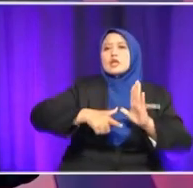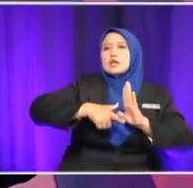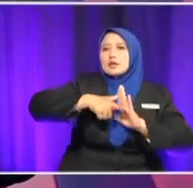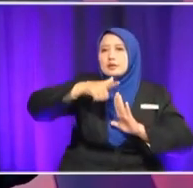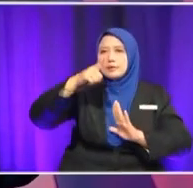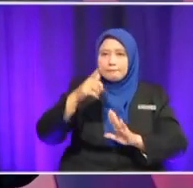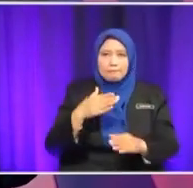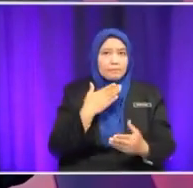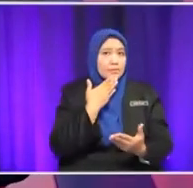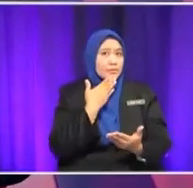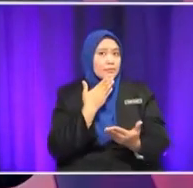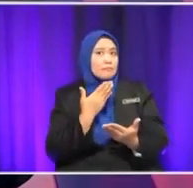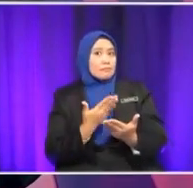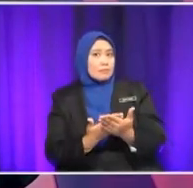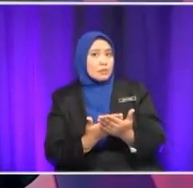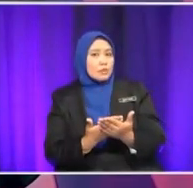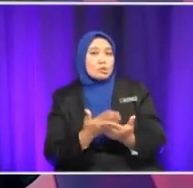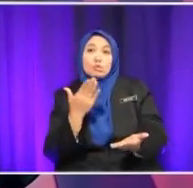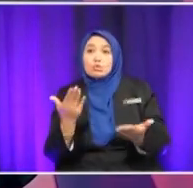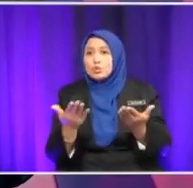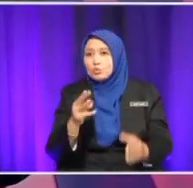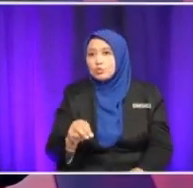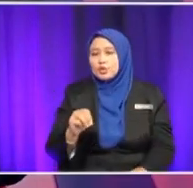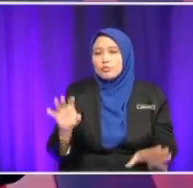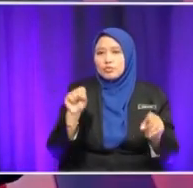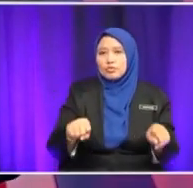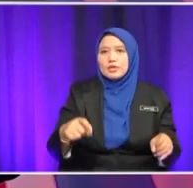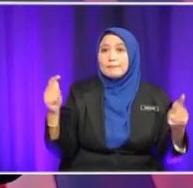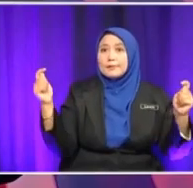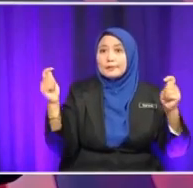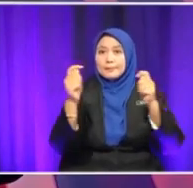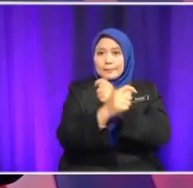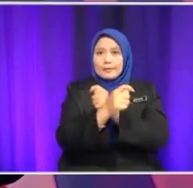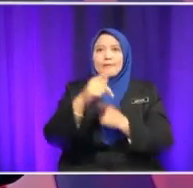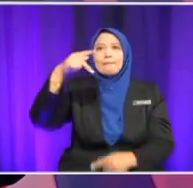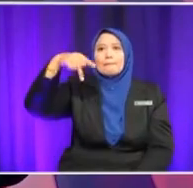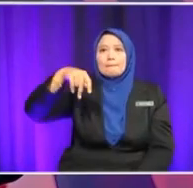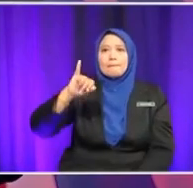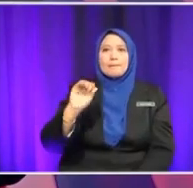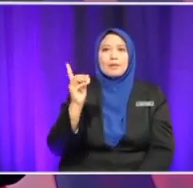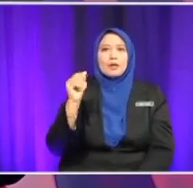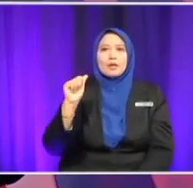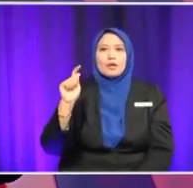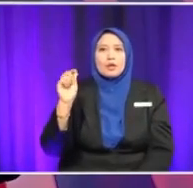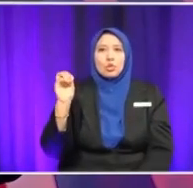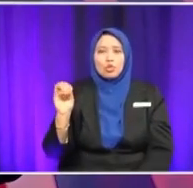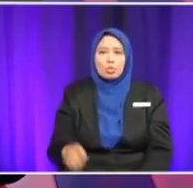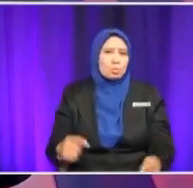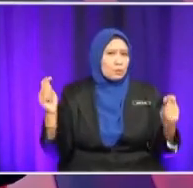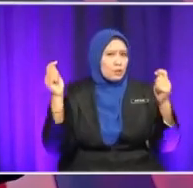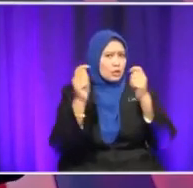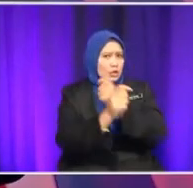bagi boleh-boleh tersebut memasuki pertandingan pidato eee pertandingan eee lukisan